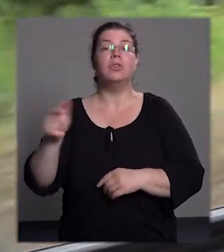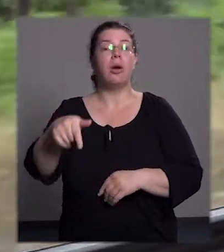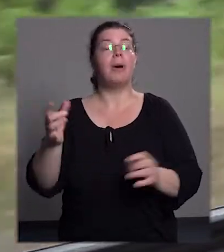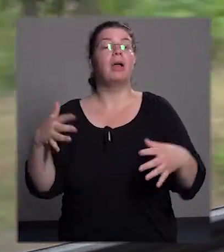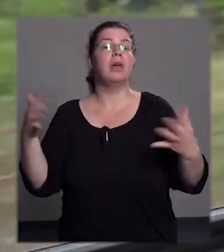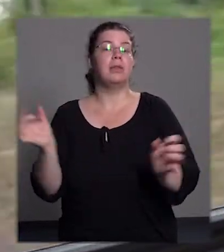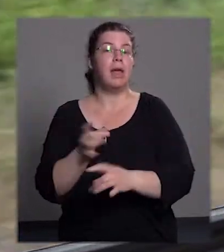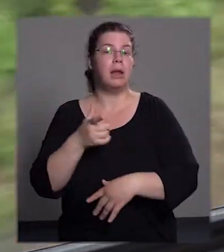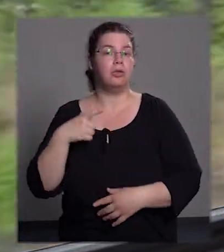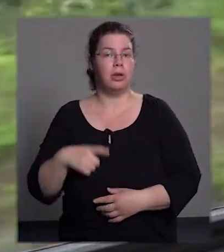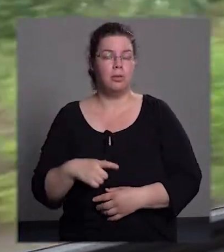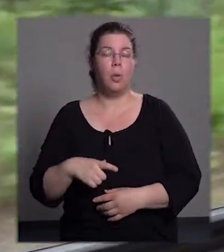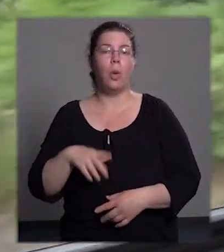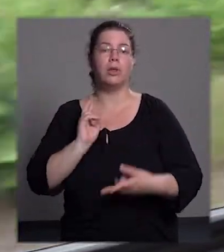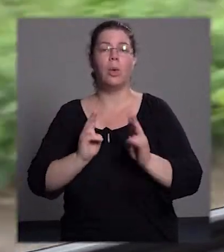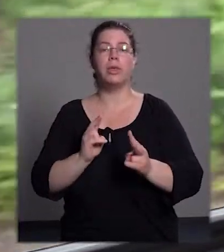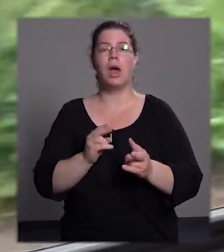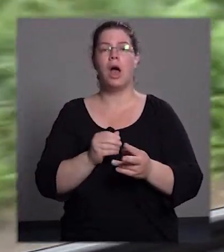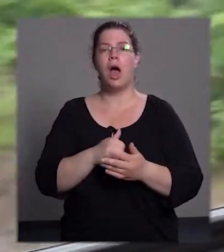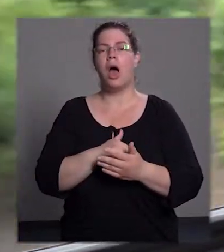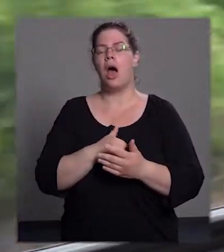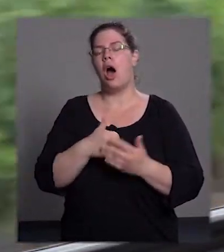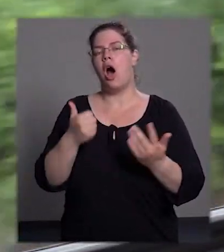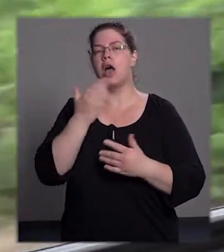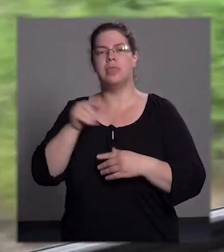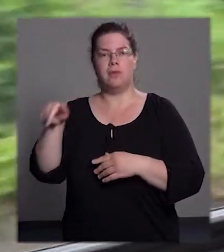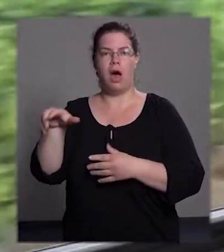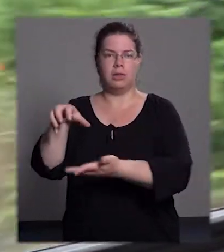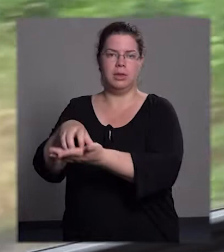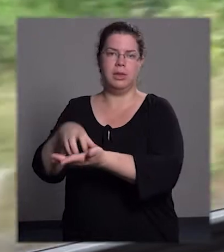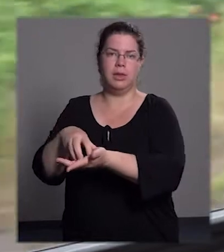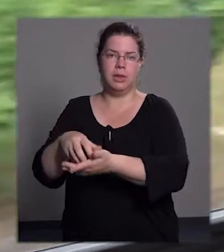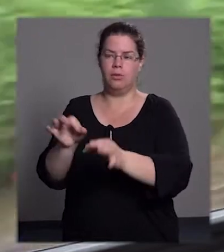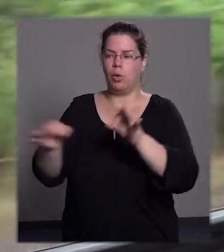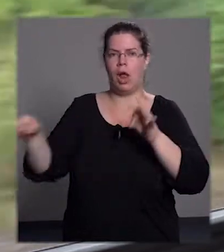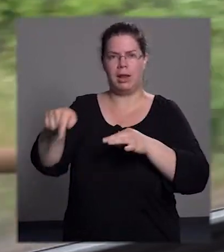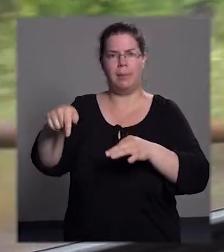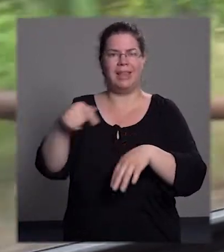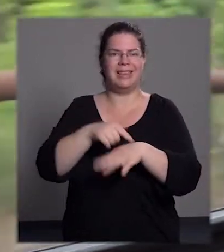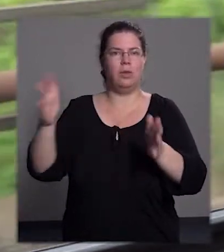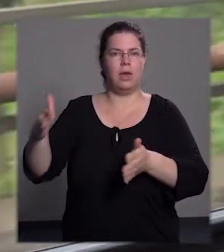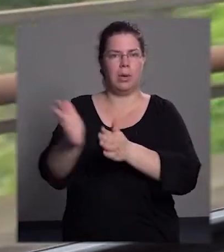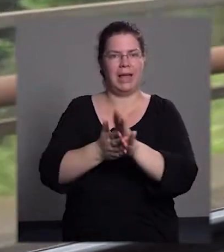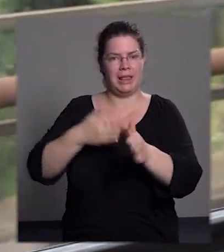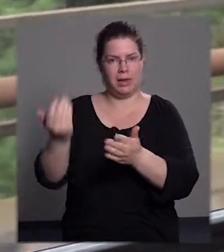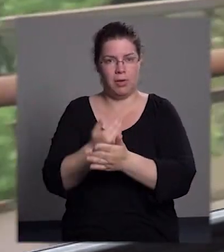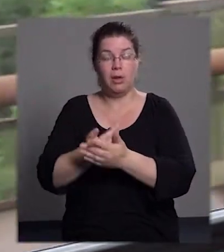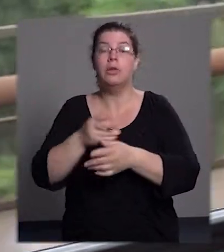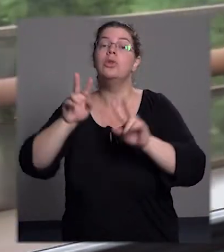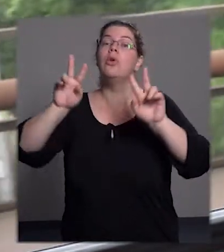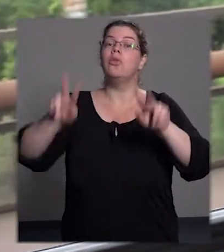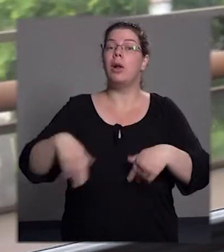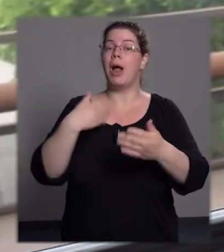szerencsénk volt, hogy a 60-i vonalat ebben az időszakban kezdték el felújítani, így a keleti pályaudvarnak valóban lett egy